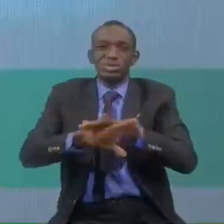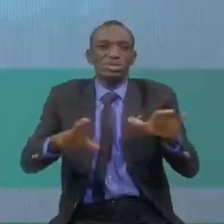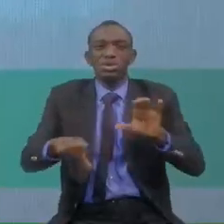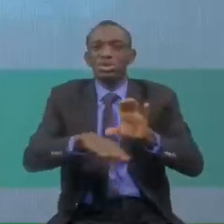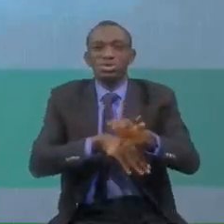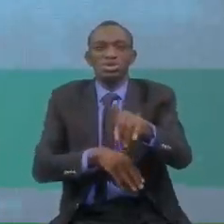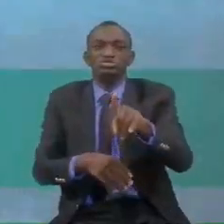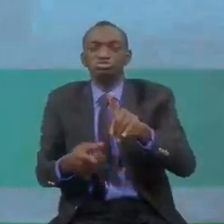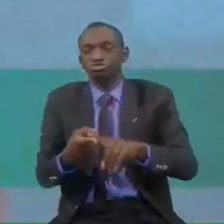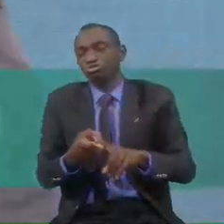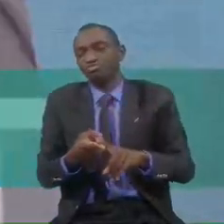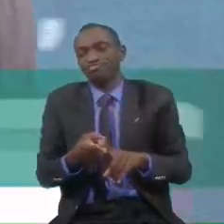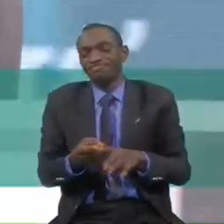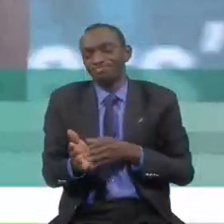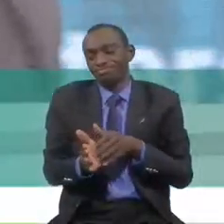pas l'Esprit